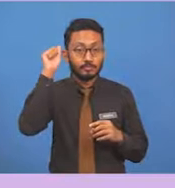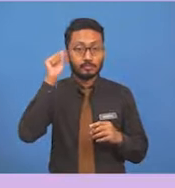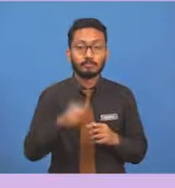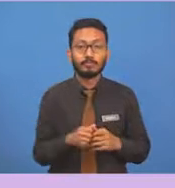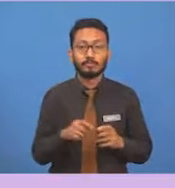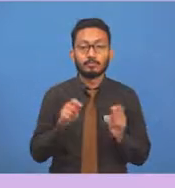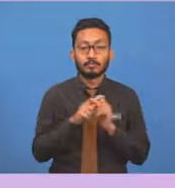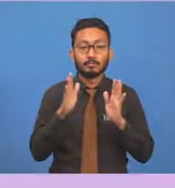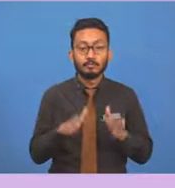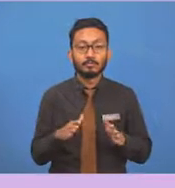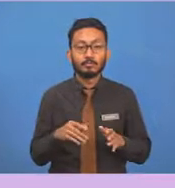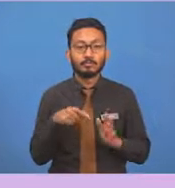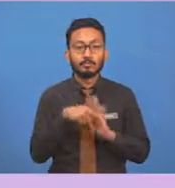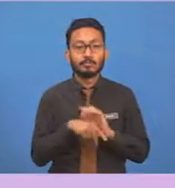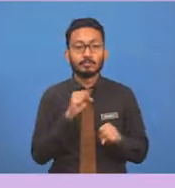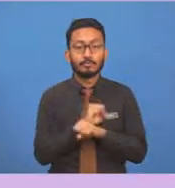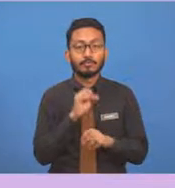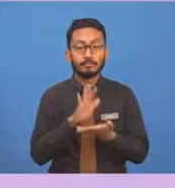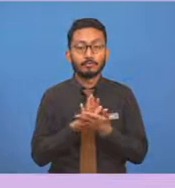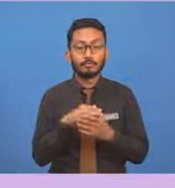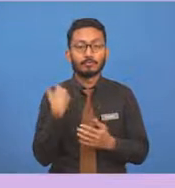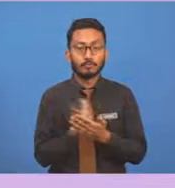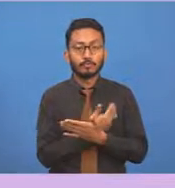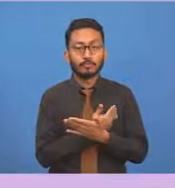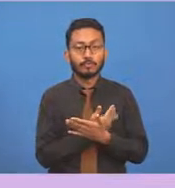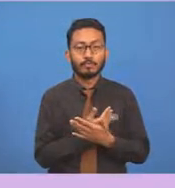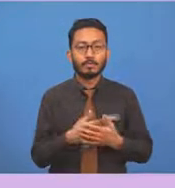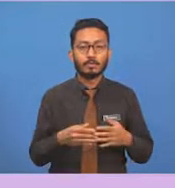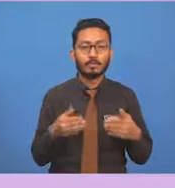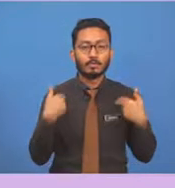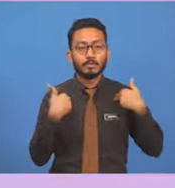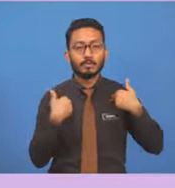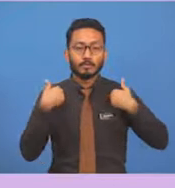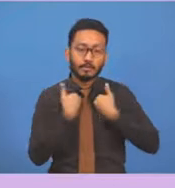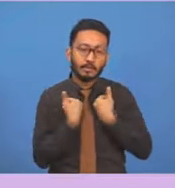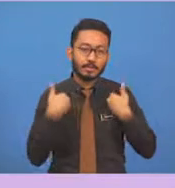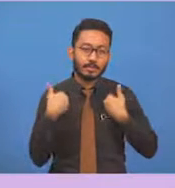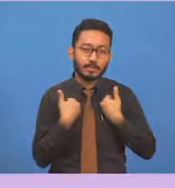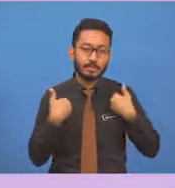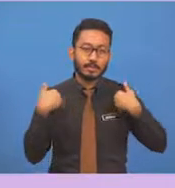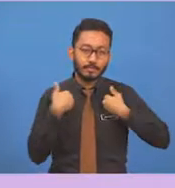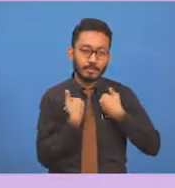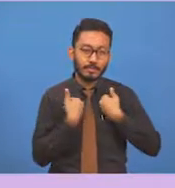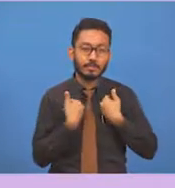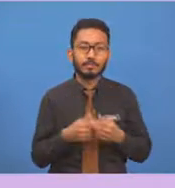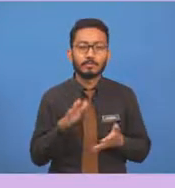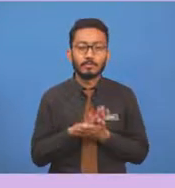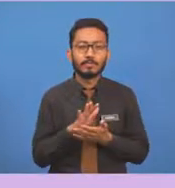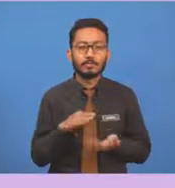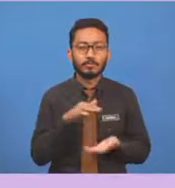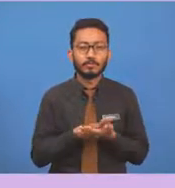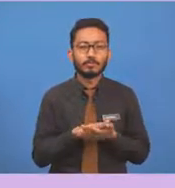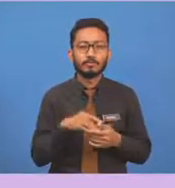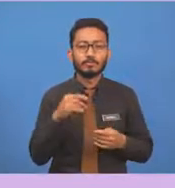sekolah yang baru bersara. Pada hari itu, beliau melawat sekolah. Mereka bertanyakan kabar